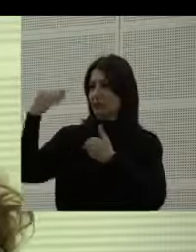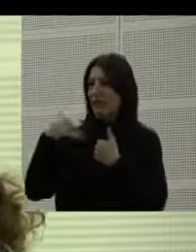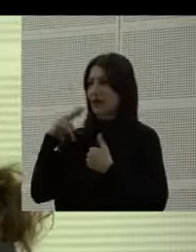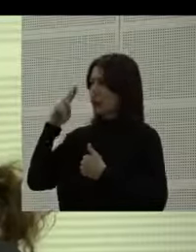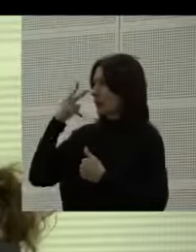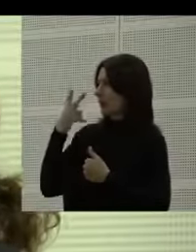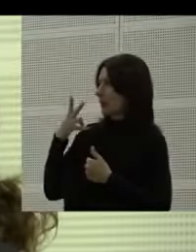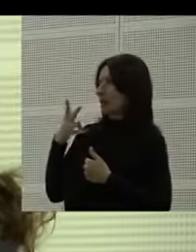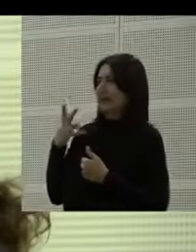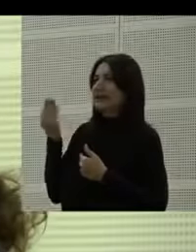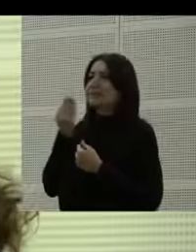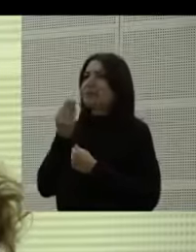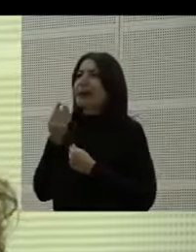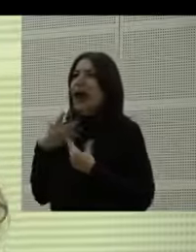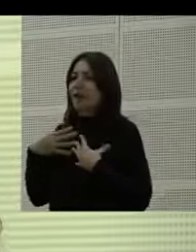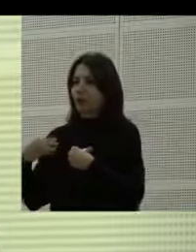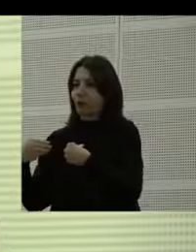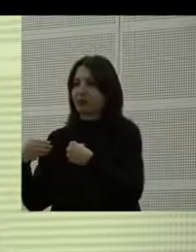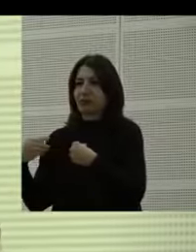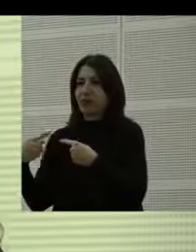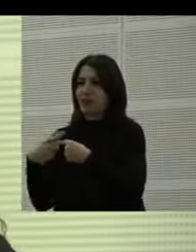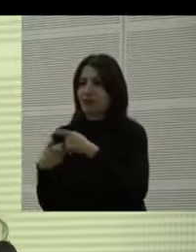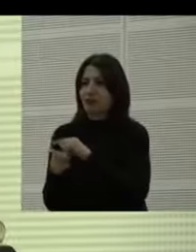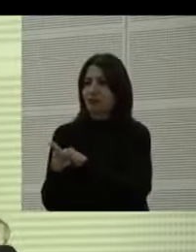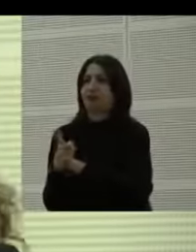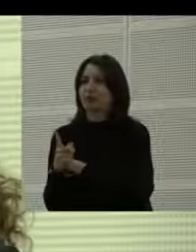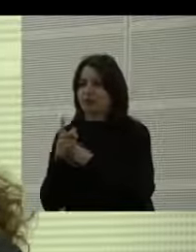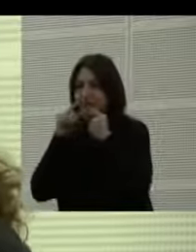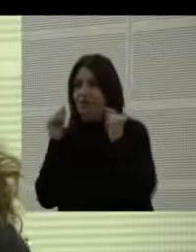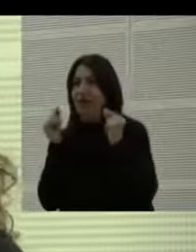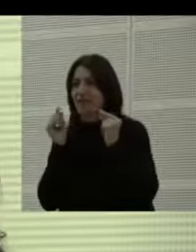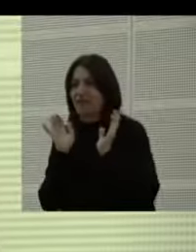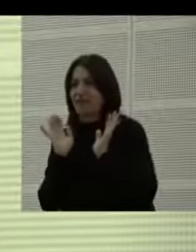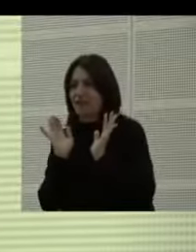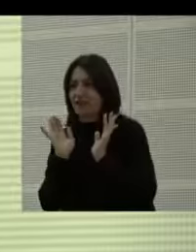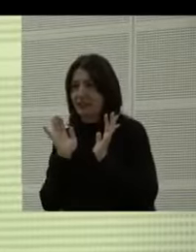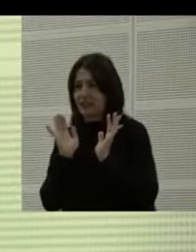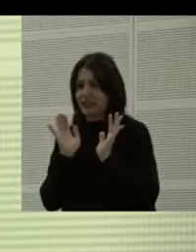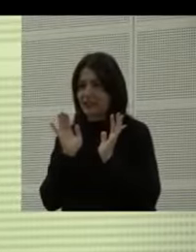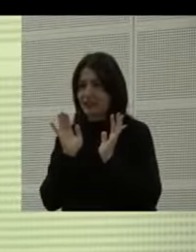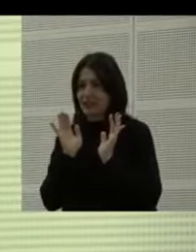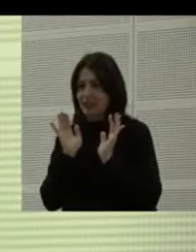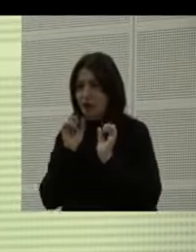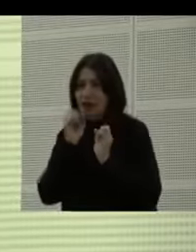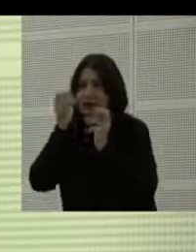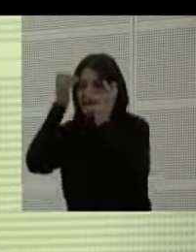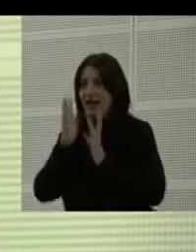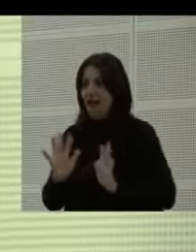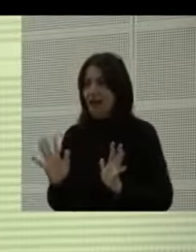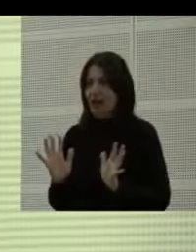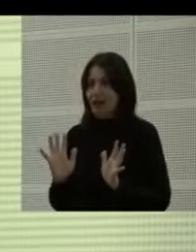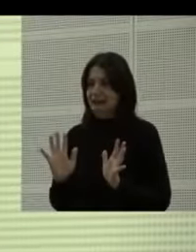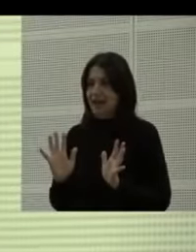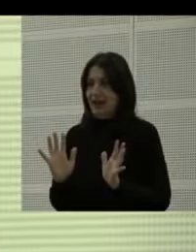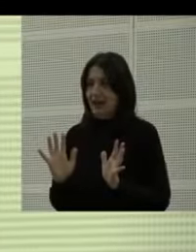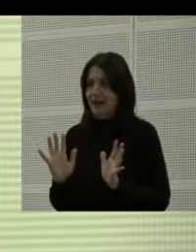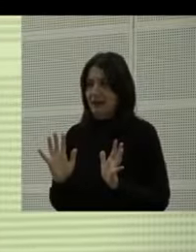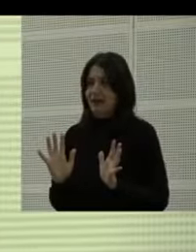speravo che mi spuntassero un paio di tette, invece mi spuntarono i baffi, grande tragedia ovviamente. Quindi